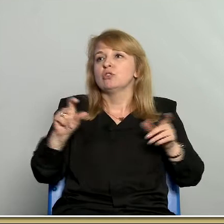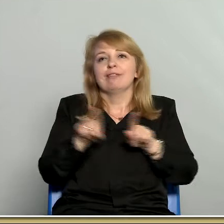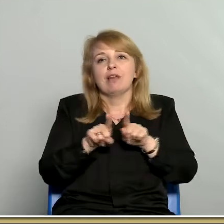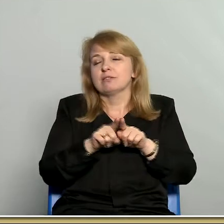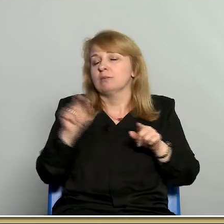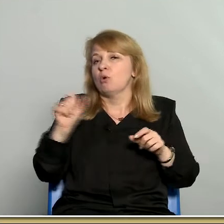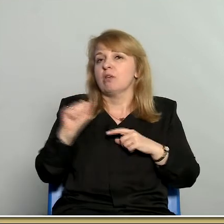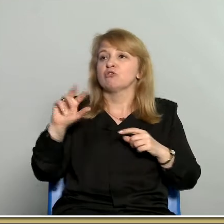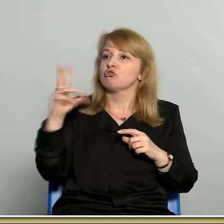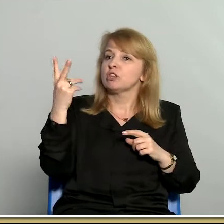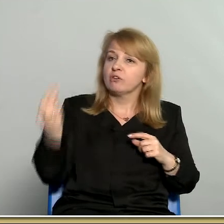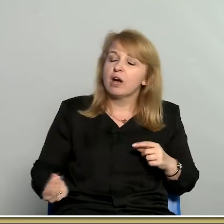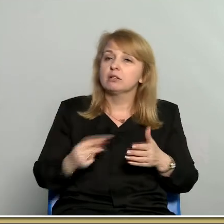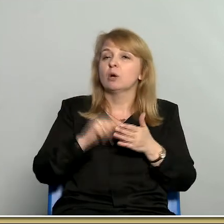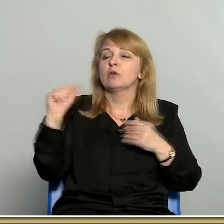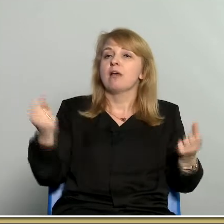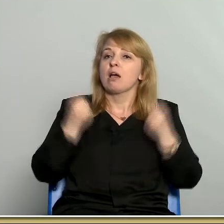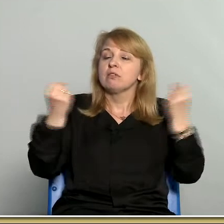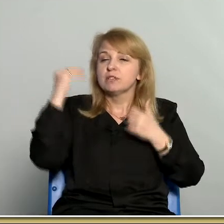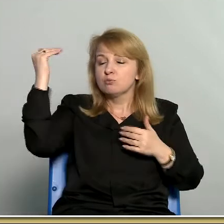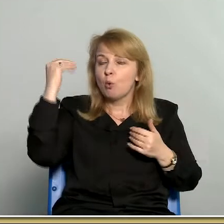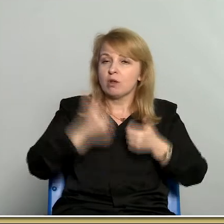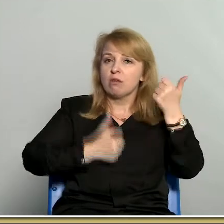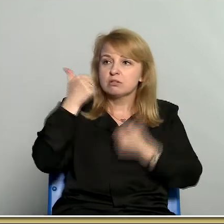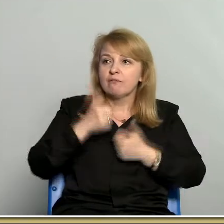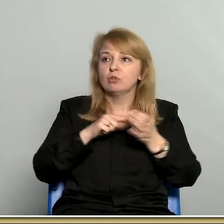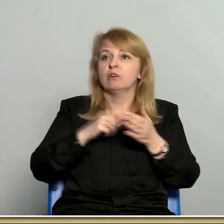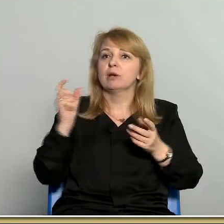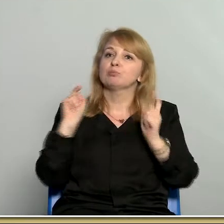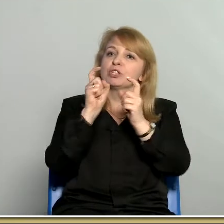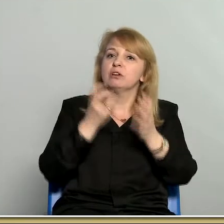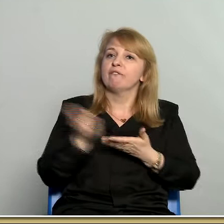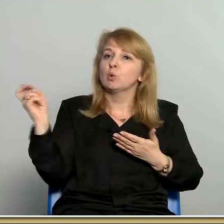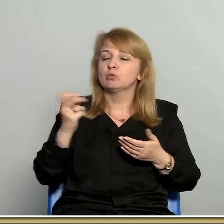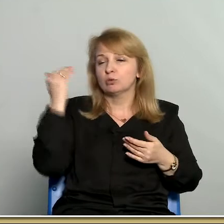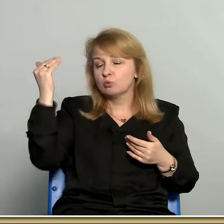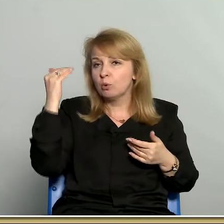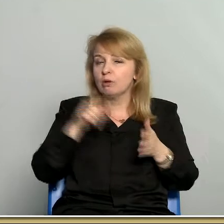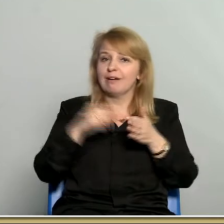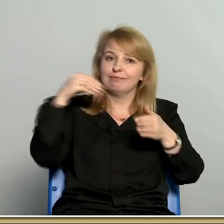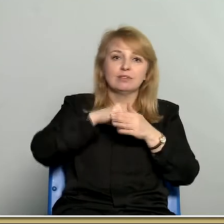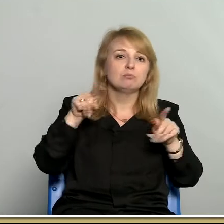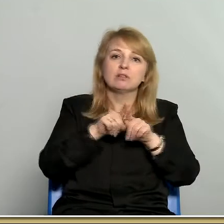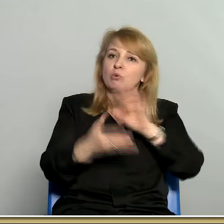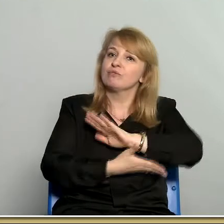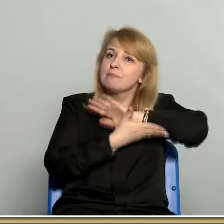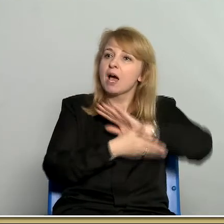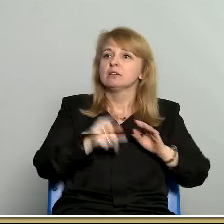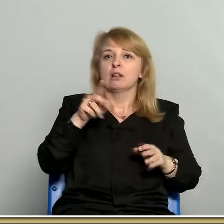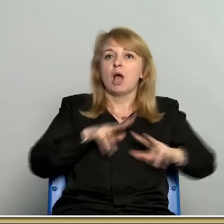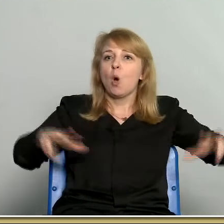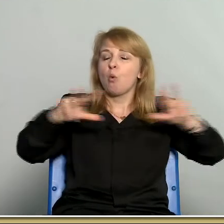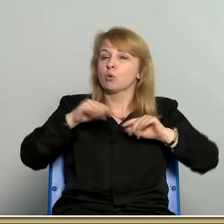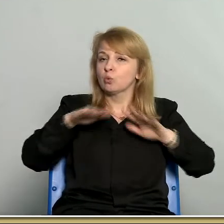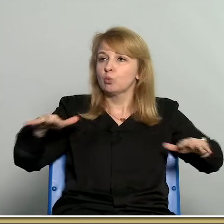w trzecim kwartale. Aktywizacja społeczna, zawodowo osób wykluczonych i przeciwdziałanie wykluczeniu społecznemu. Szczególnie wsparcia rodzin wielodzietnych i